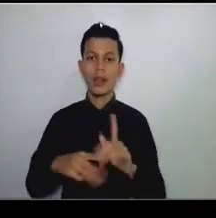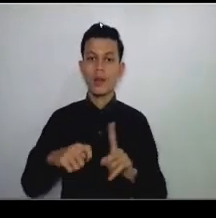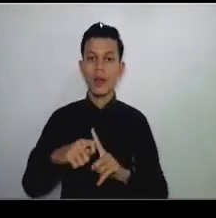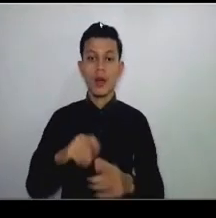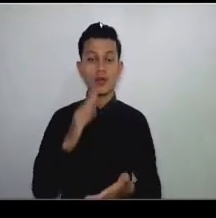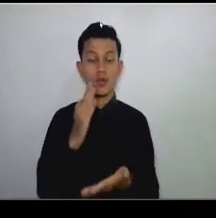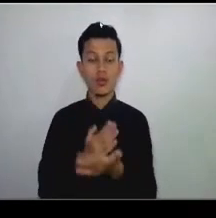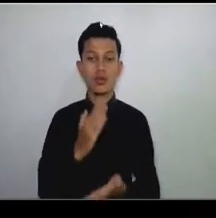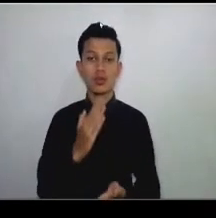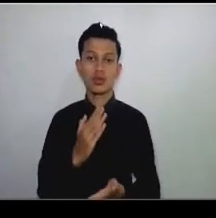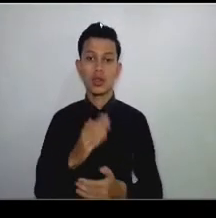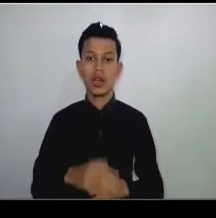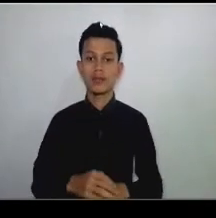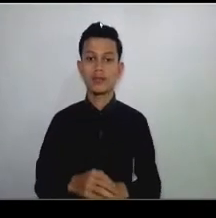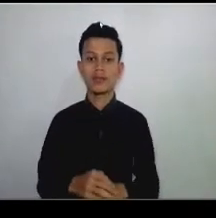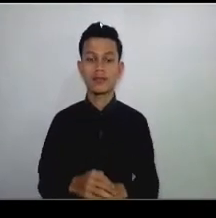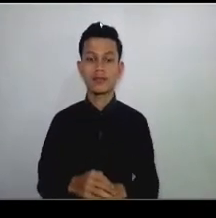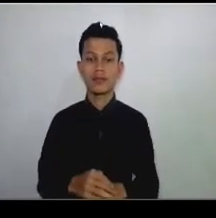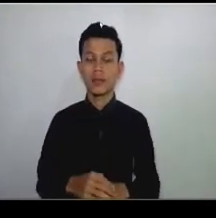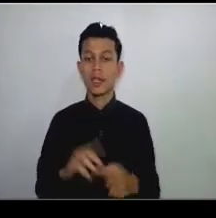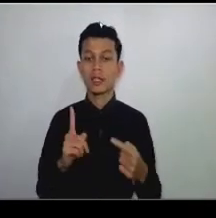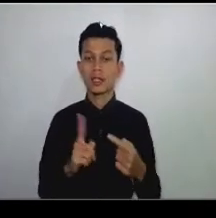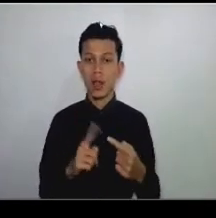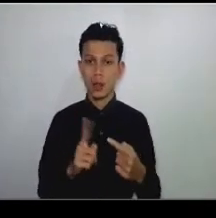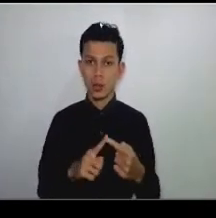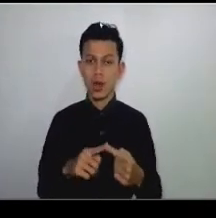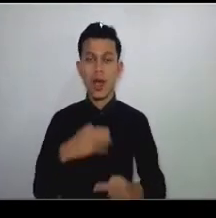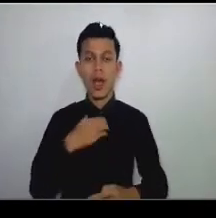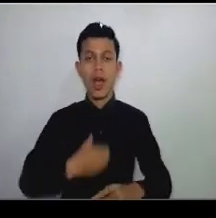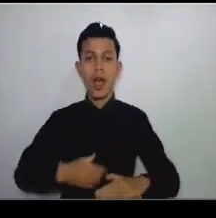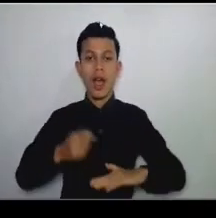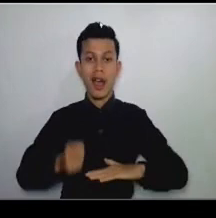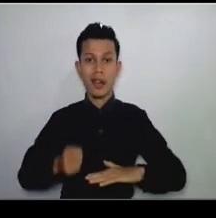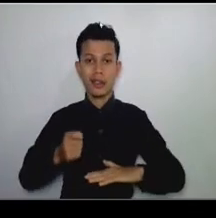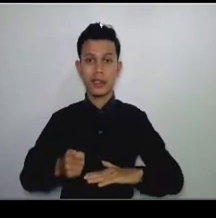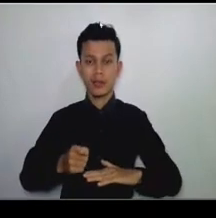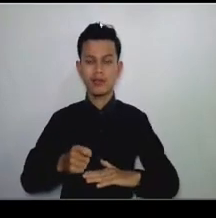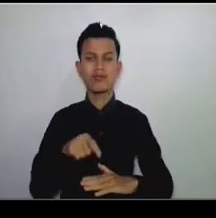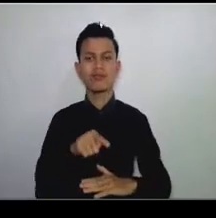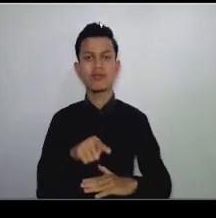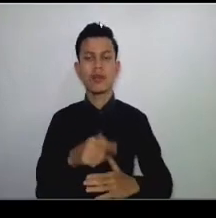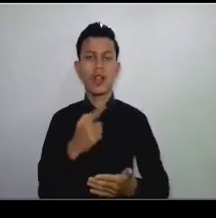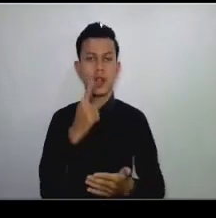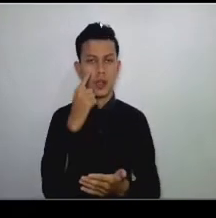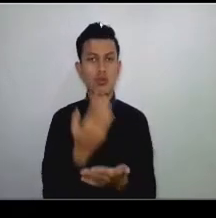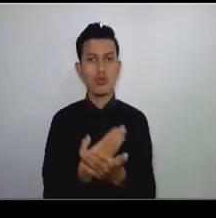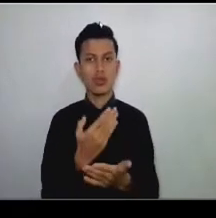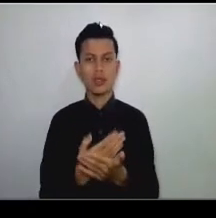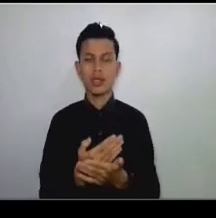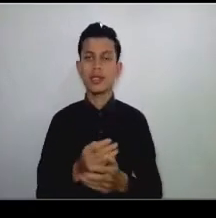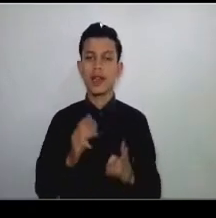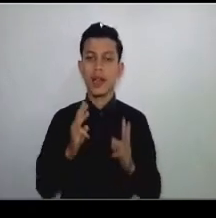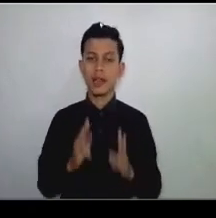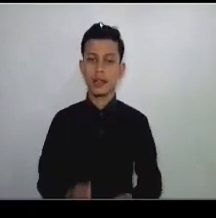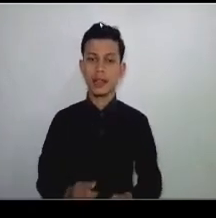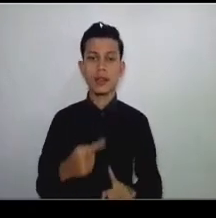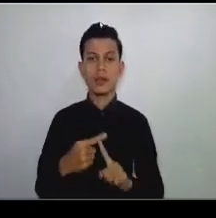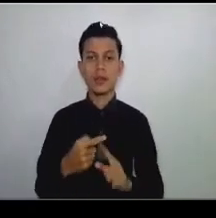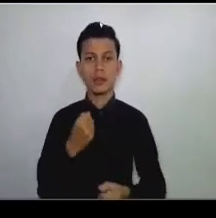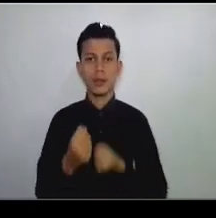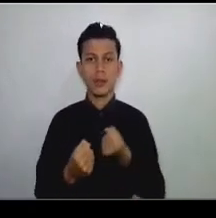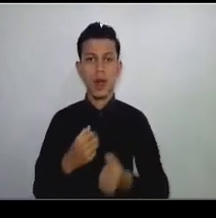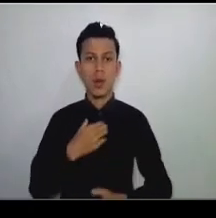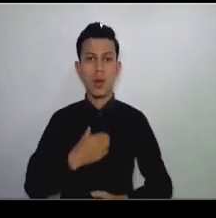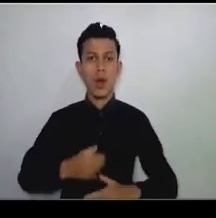memutuskan menyatakan satu Hakim terlapor terbukti melakukan pelanggaran terhadap kode etik dan perilaku hakim